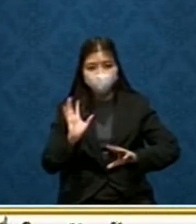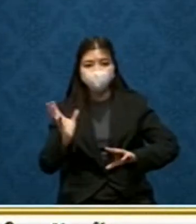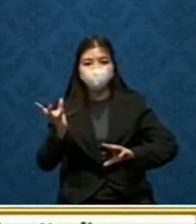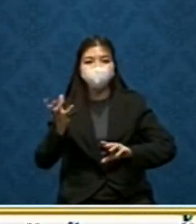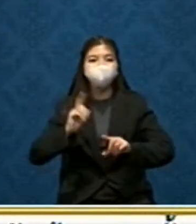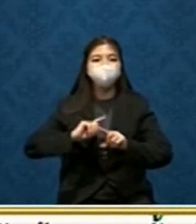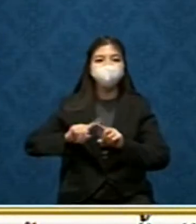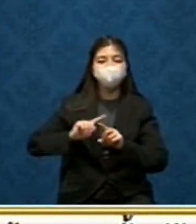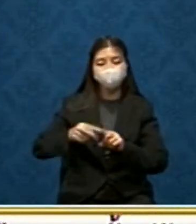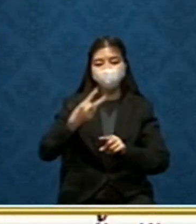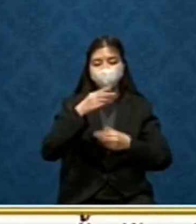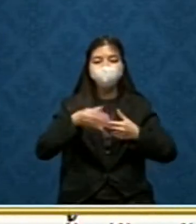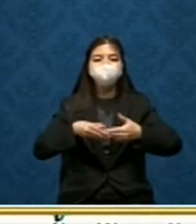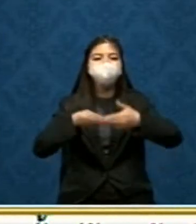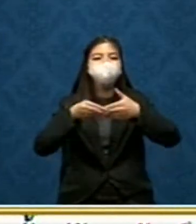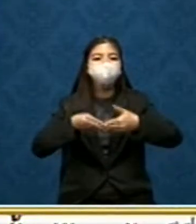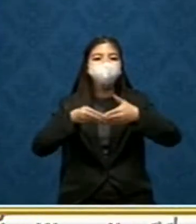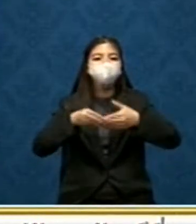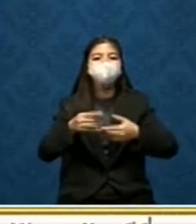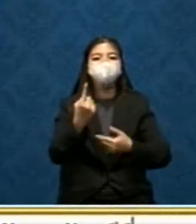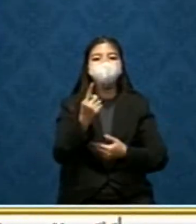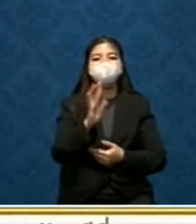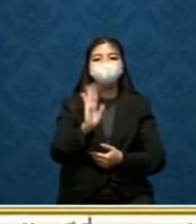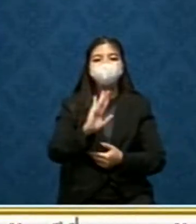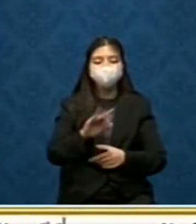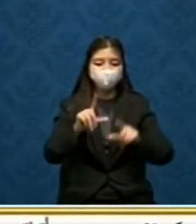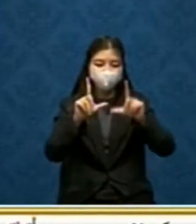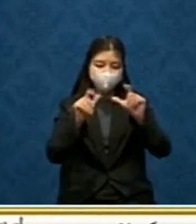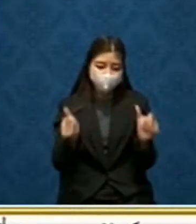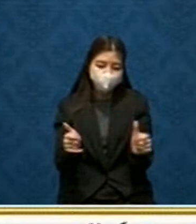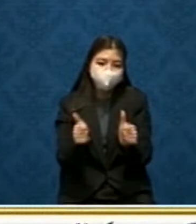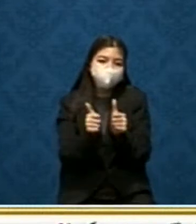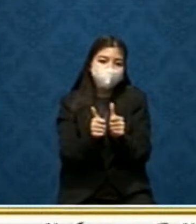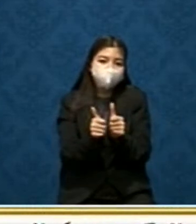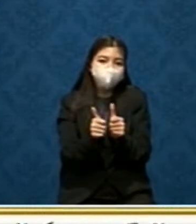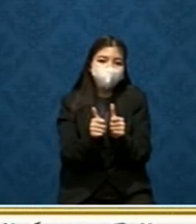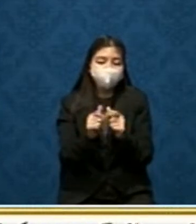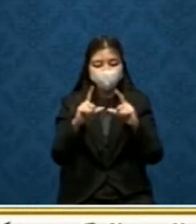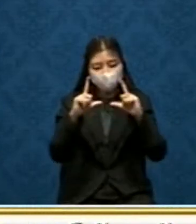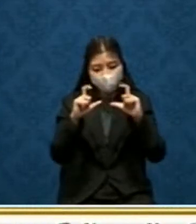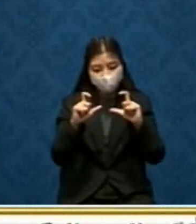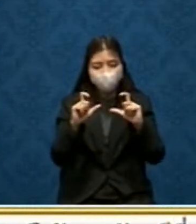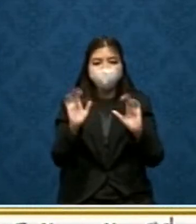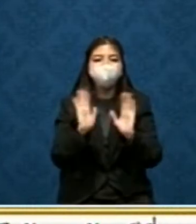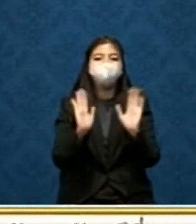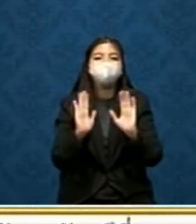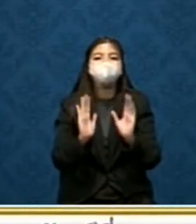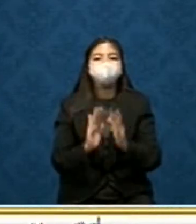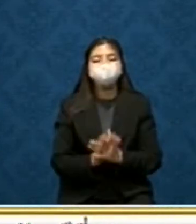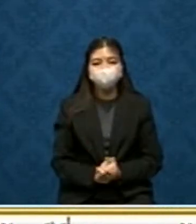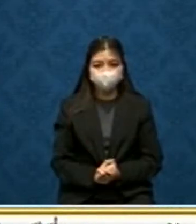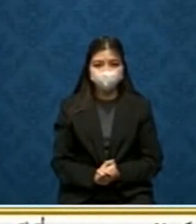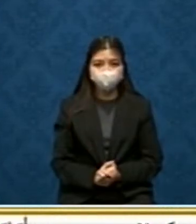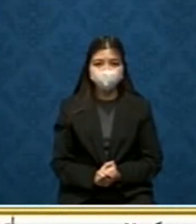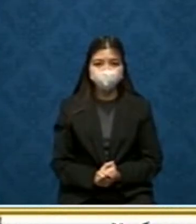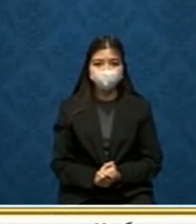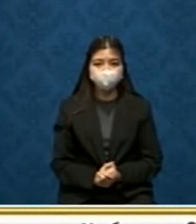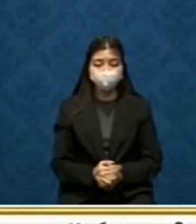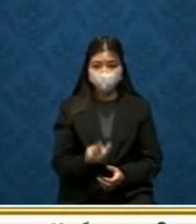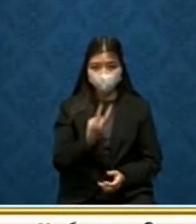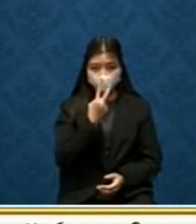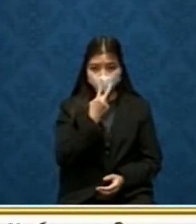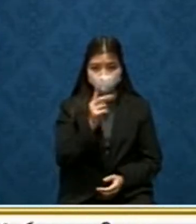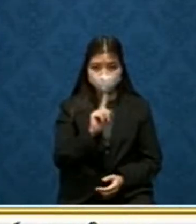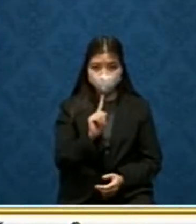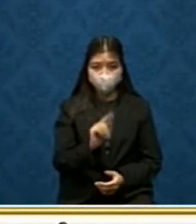เขาไม่ดูแ่การจับมือไม่ดูแค่ได้ถ่ายรูปไม่ดูแ่ได้ยืนประกบเขาเขาดูอะไร